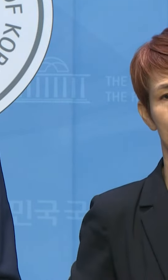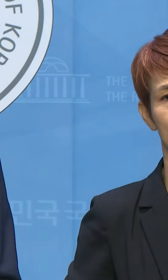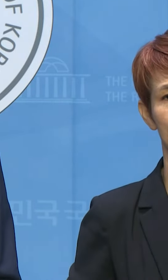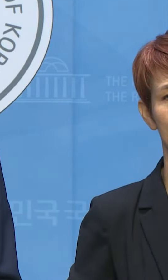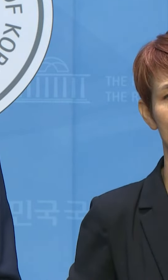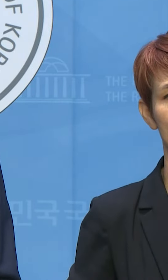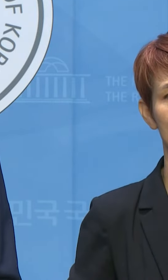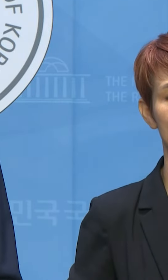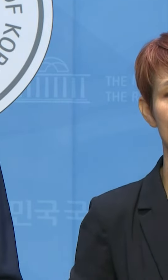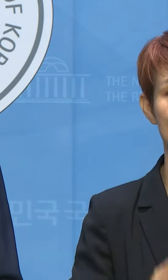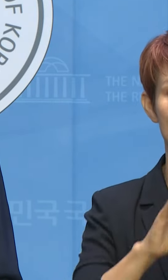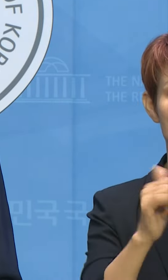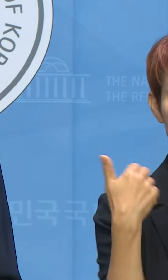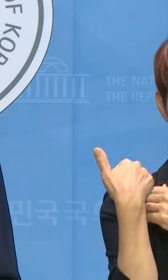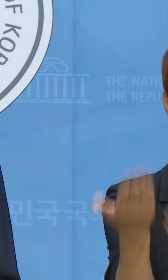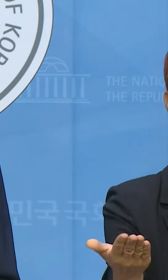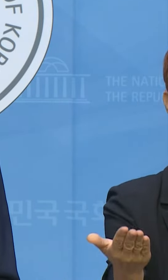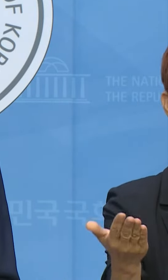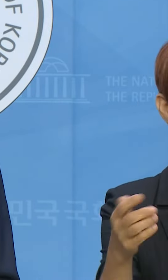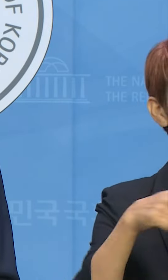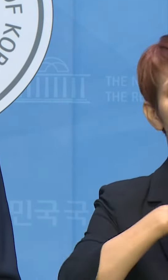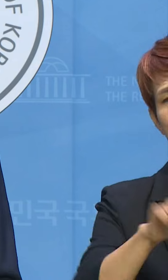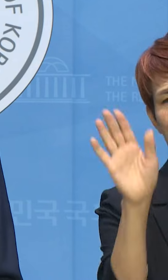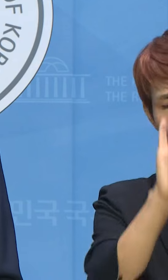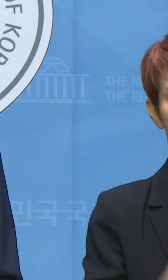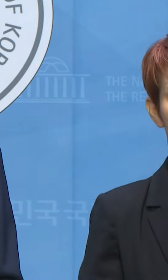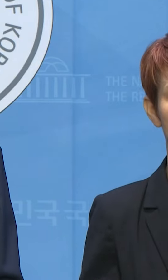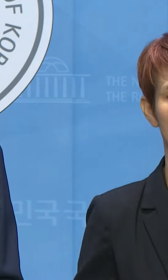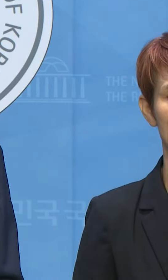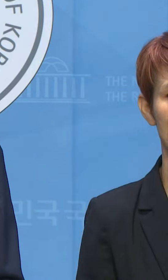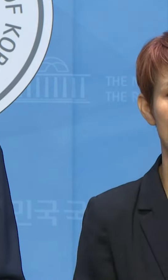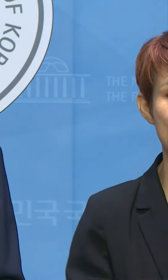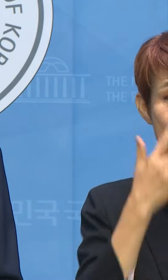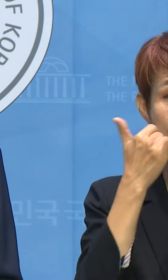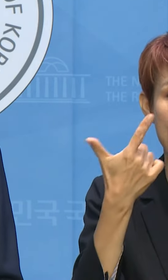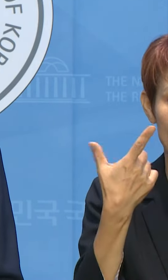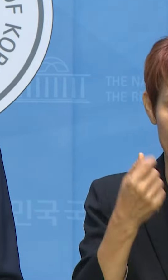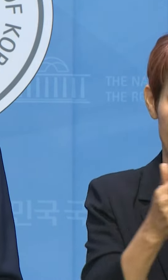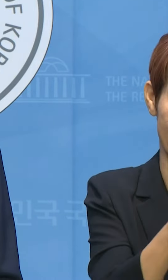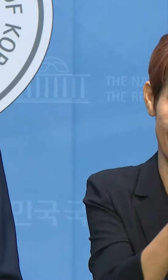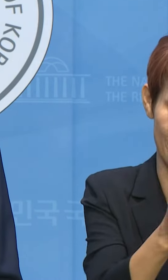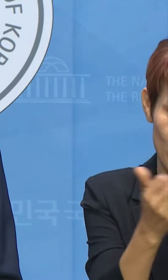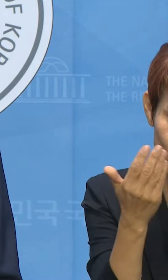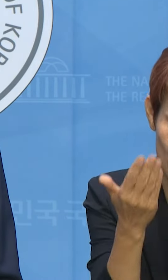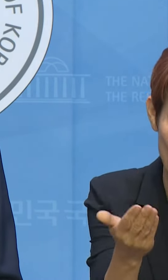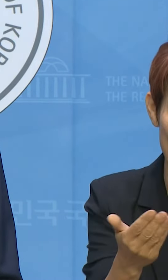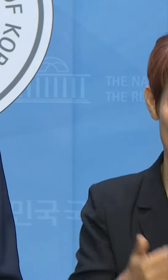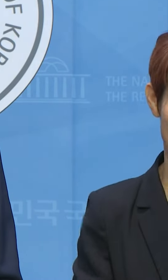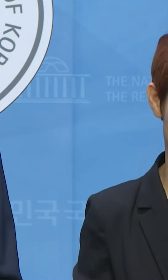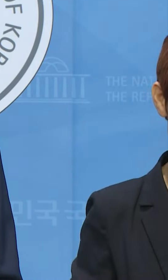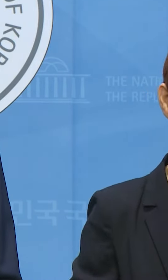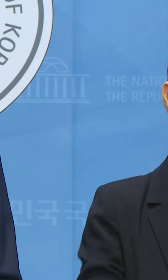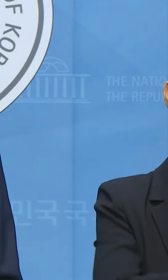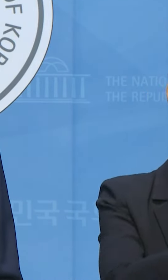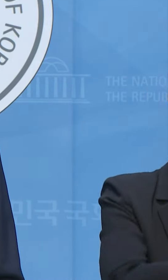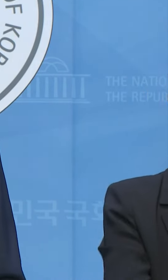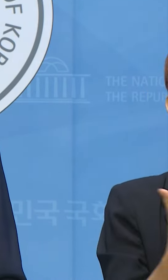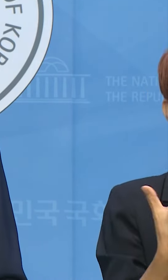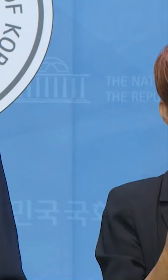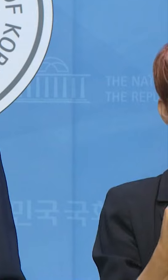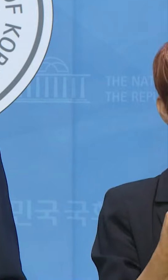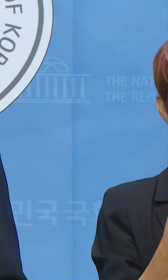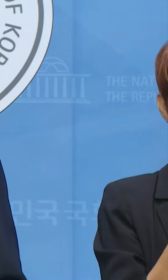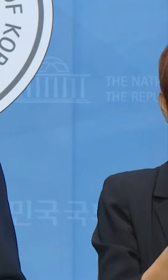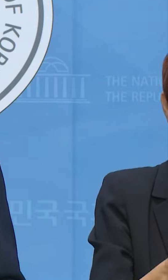시장논리에 맡기는 것은 정치가 아닙니다 엄마 아빠처럼 챙겨주고 아들과 딸 손자손녀가 돼